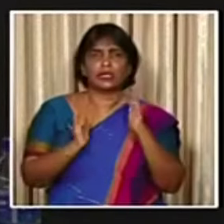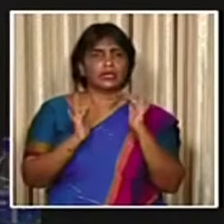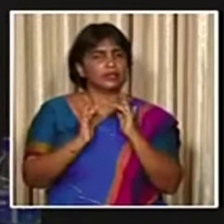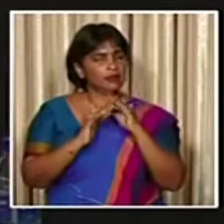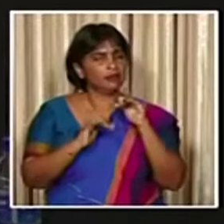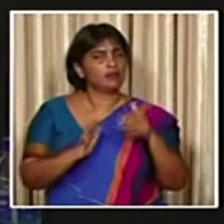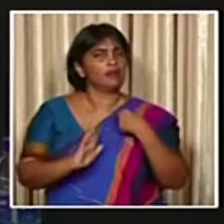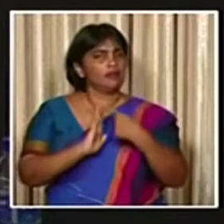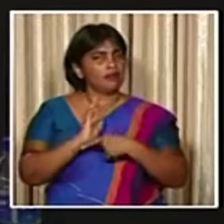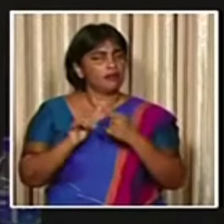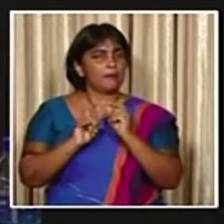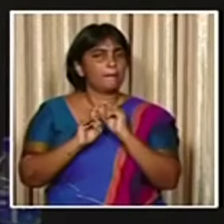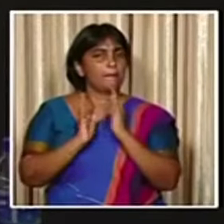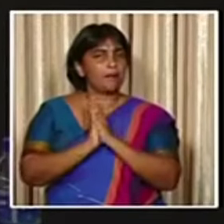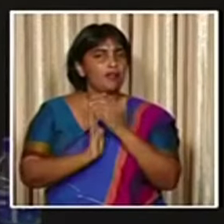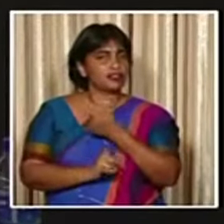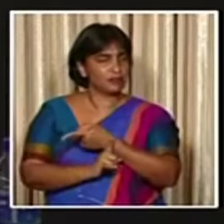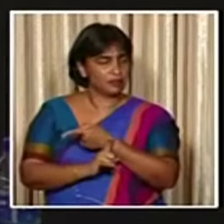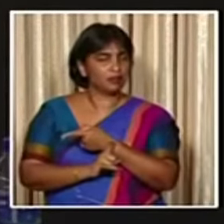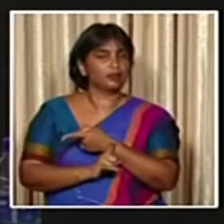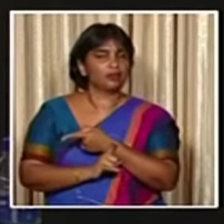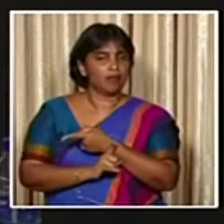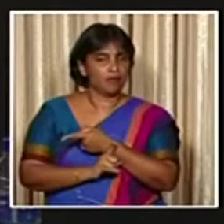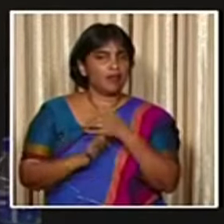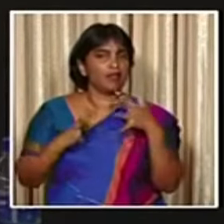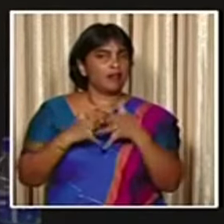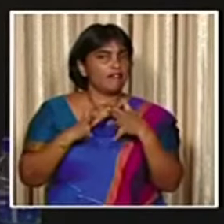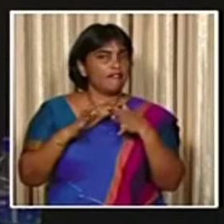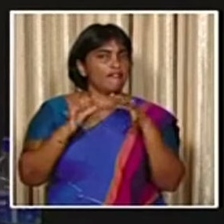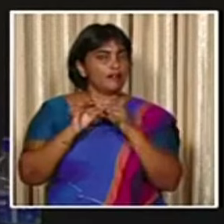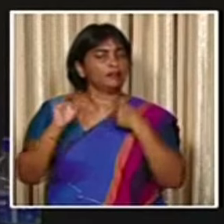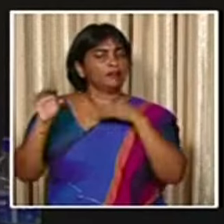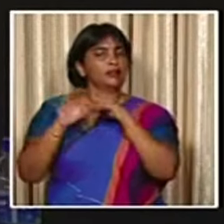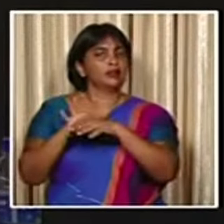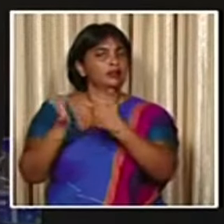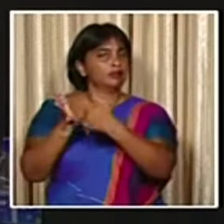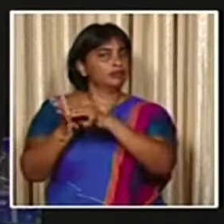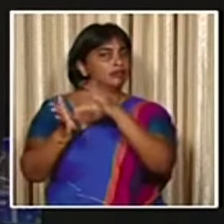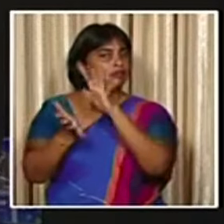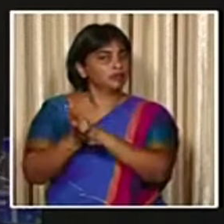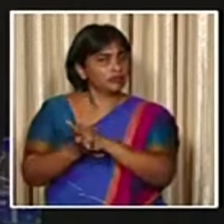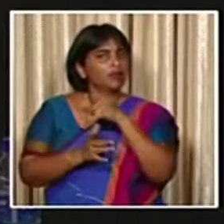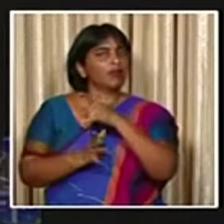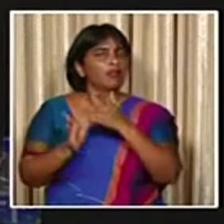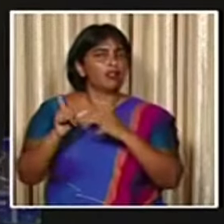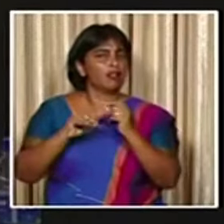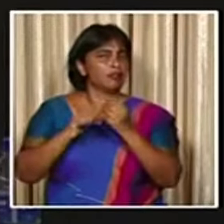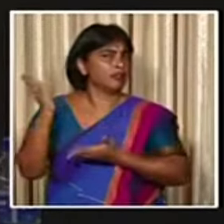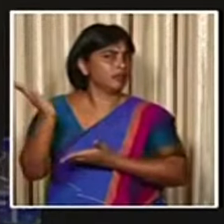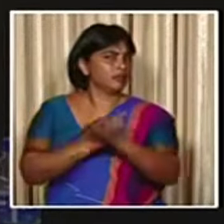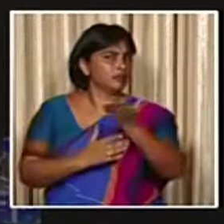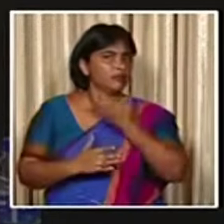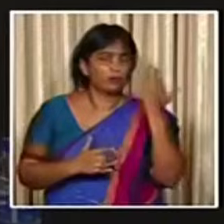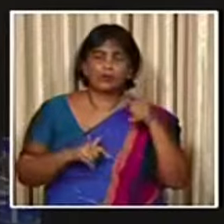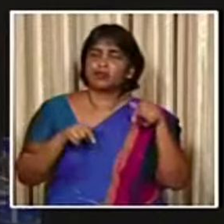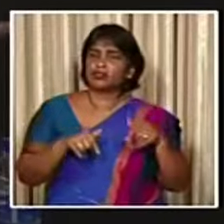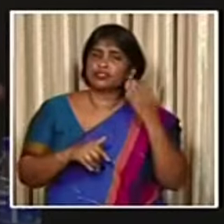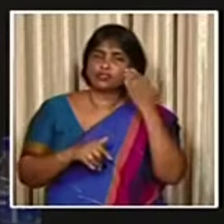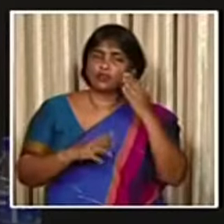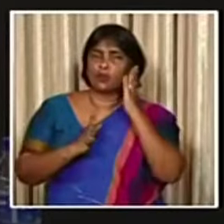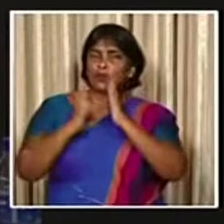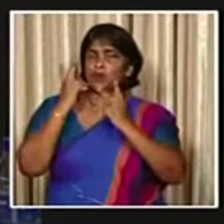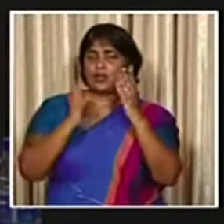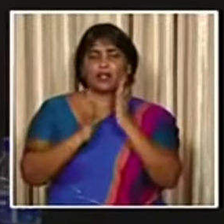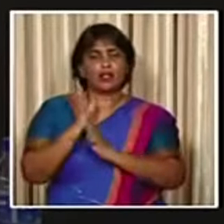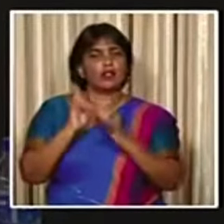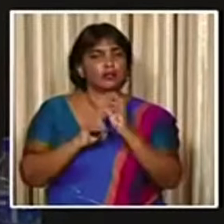ඔන්ලයින් අපේ රටේ ආගමන විගමන දෙපාර්තමේන්තුවේ වෙබ්සයිට් එකට ගිහිල්ලා රෙජිස්ටර් වෙලා ඒගොල්ලන්ට ඇප්ලයි කරන්න පුළුවන්. අනිත් එක දැන් අපි දැක්ක